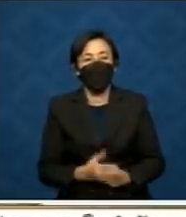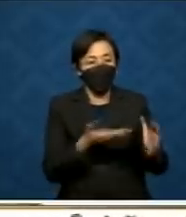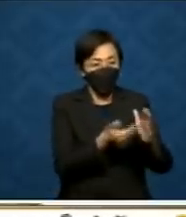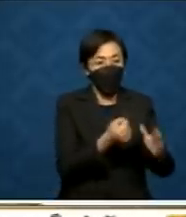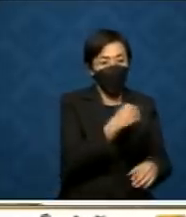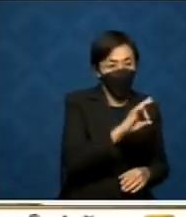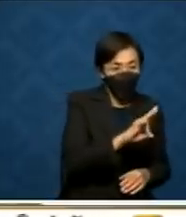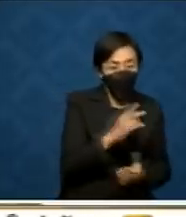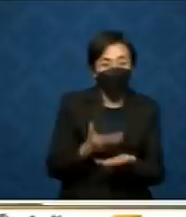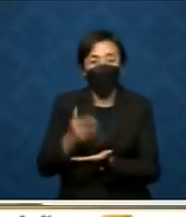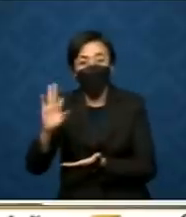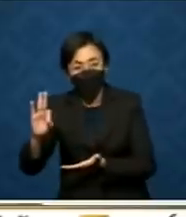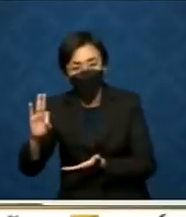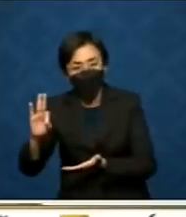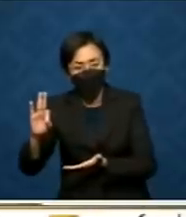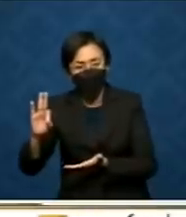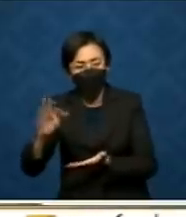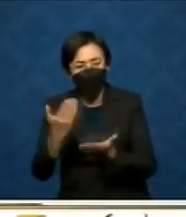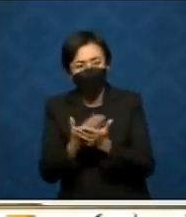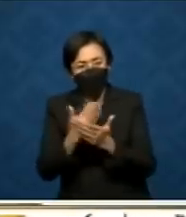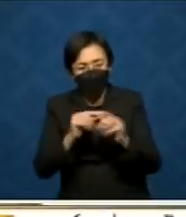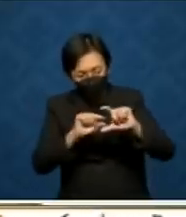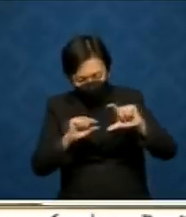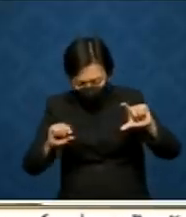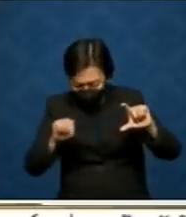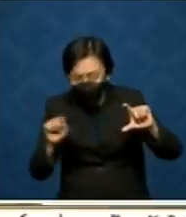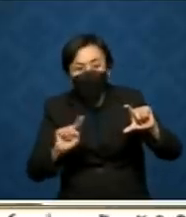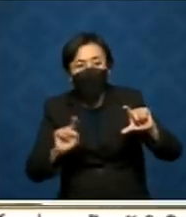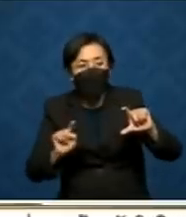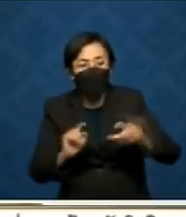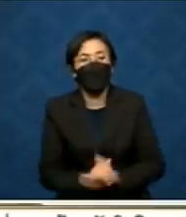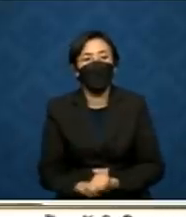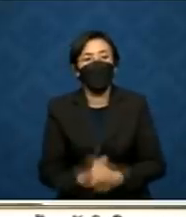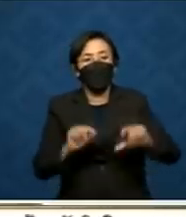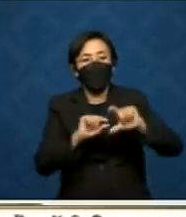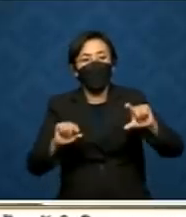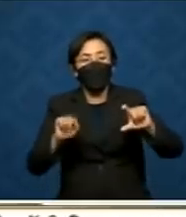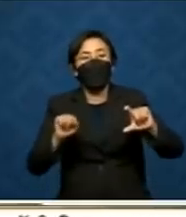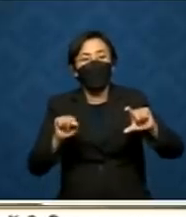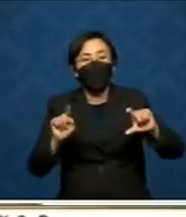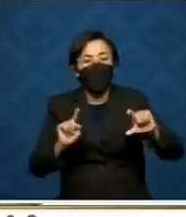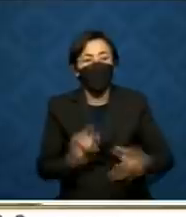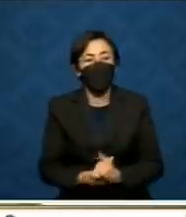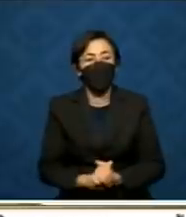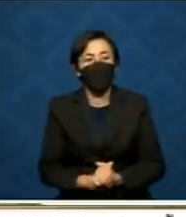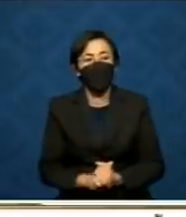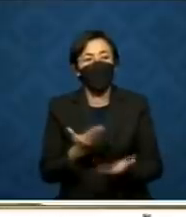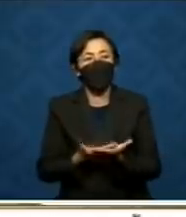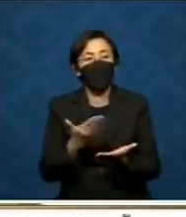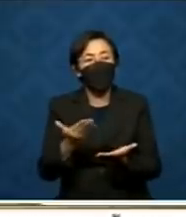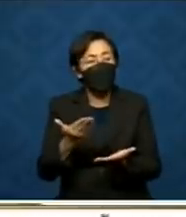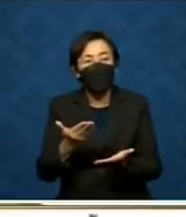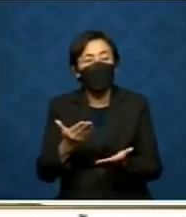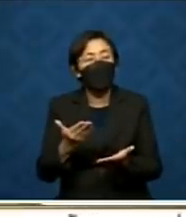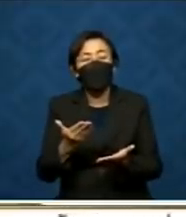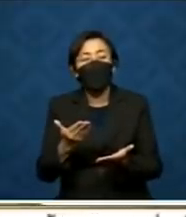ส่วนต่างไปไหนหมอลำที่ต่อบ้านอ่าจนตังค์ก็ซื้อไม่หมดก็คืนกลาง